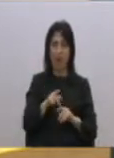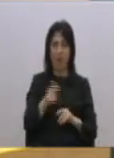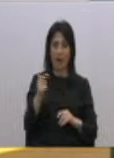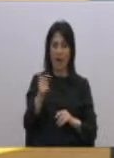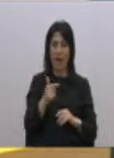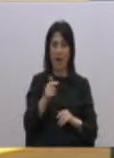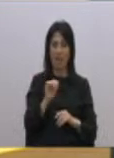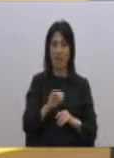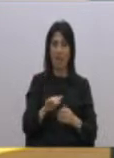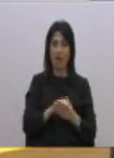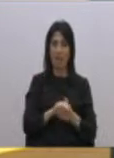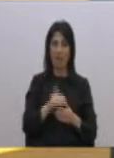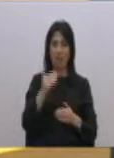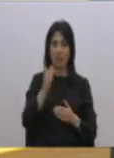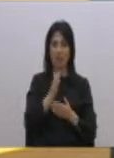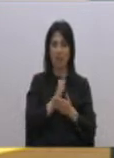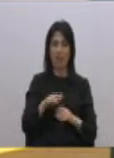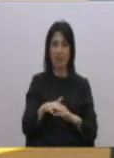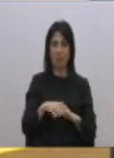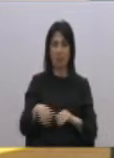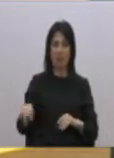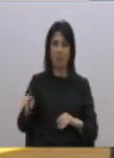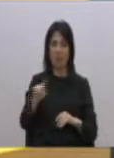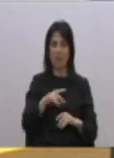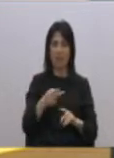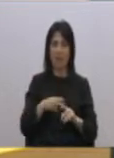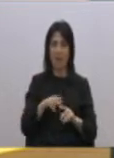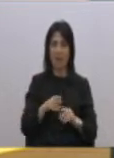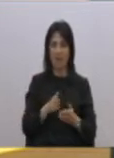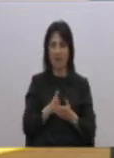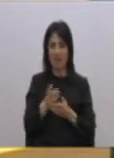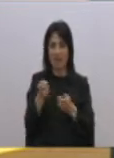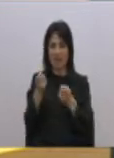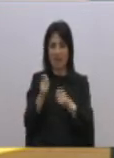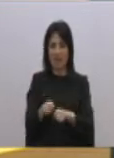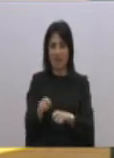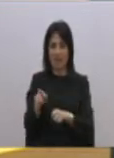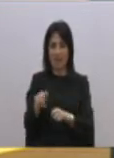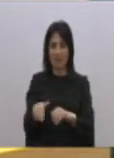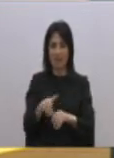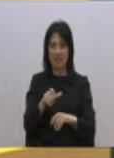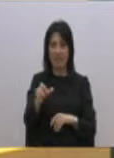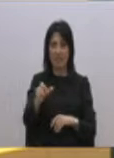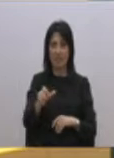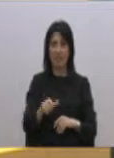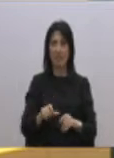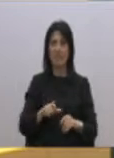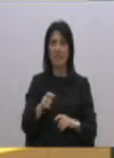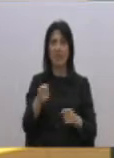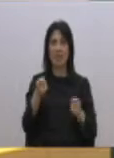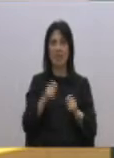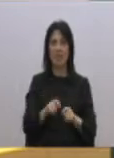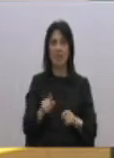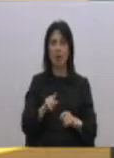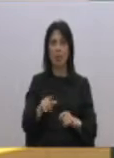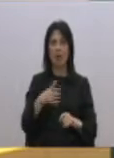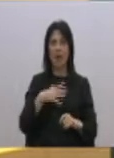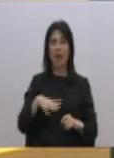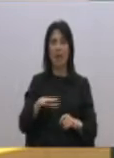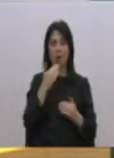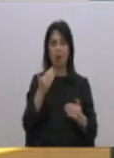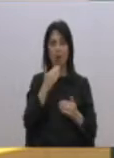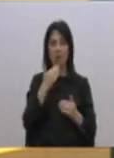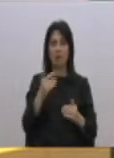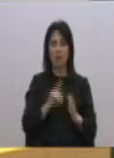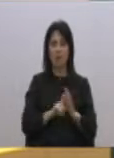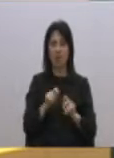გარანტია ევროკავშირი და მისი 9 მილიარდიანი ამისკენ კეტავთ გზას. გზას კეტავთ იმისკენ, რომ ამ ქვეყანაში ბოლოს და